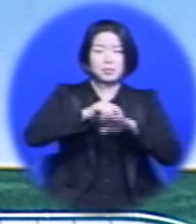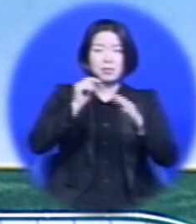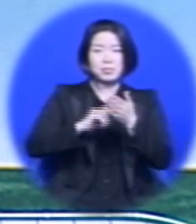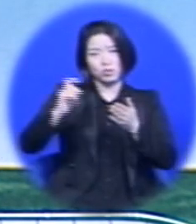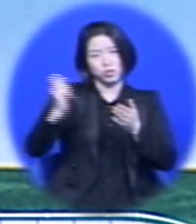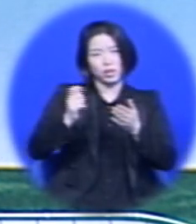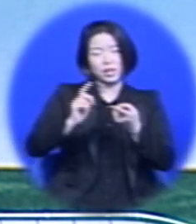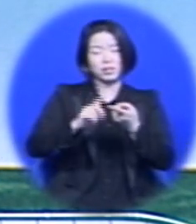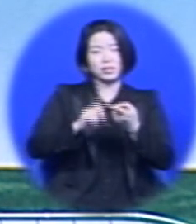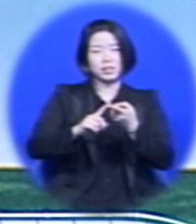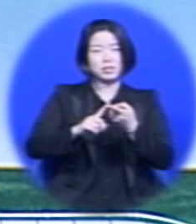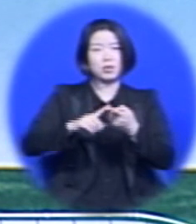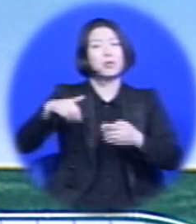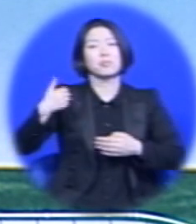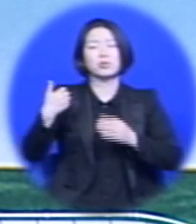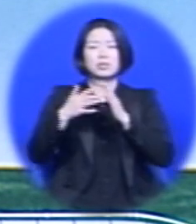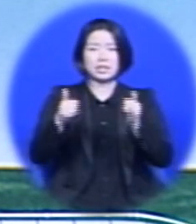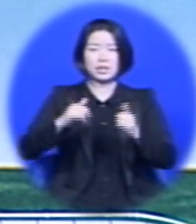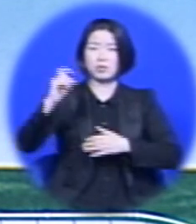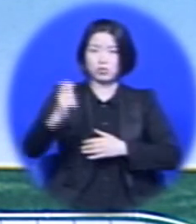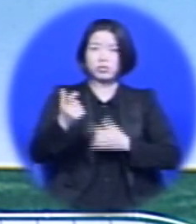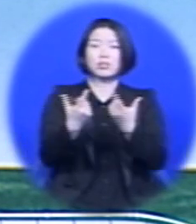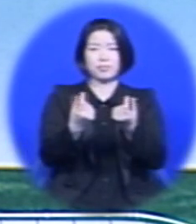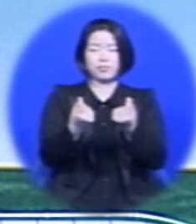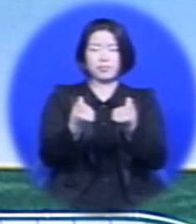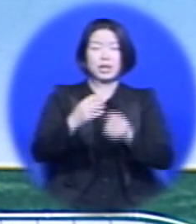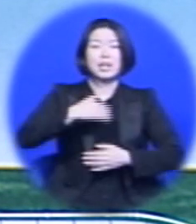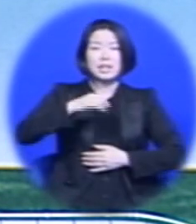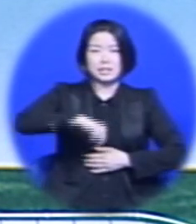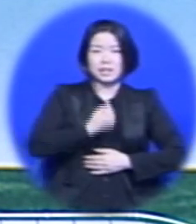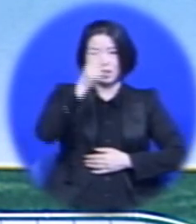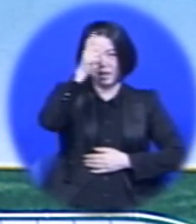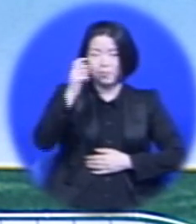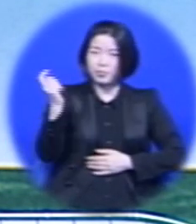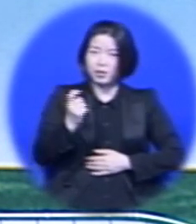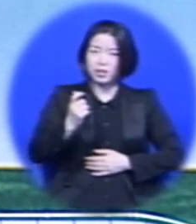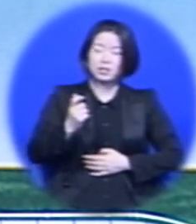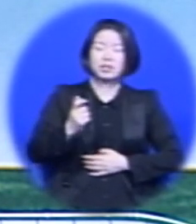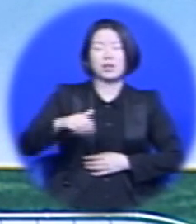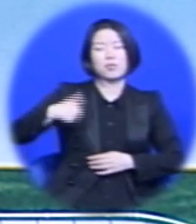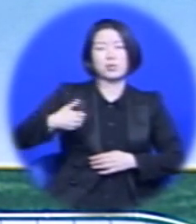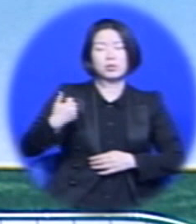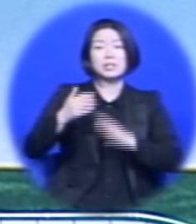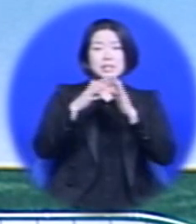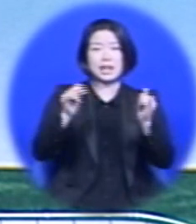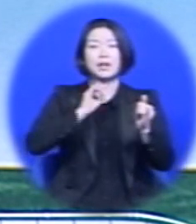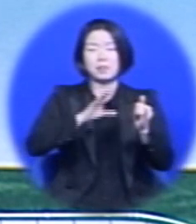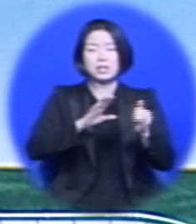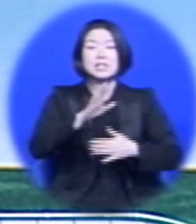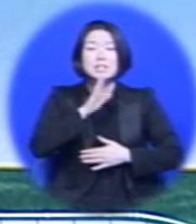람이 마음이 굳어 있는것 고하다는 것을 모르는 사람만이 진짜